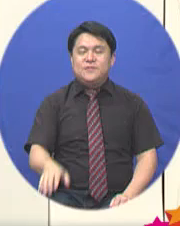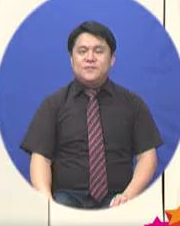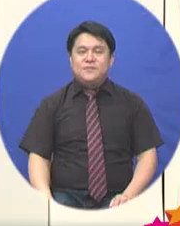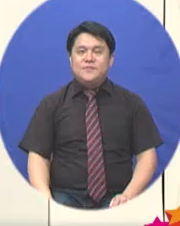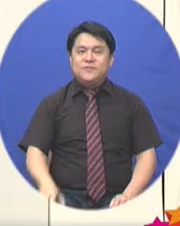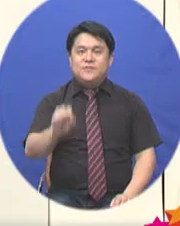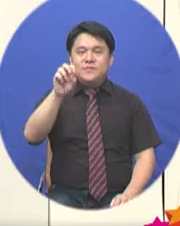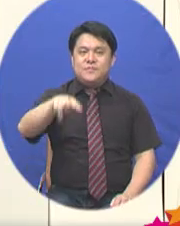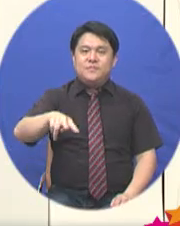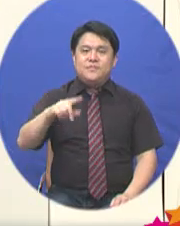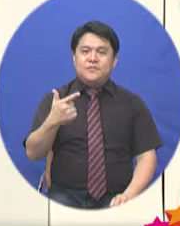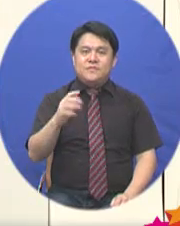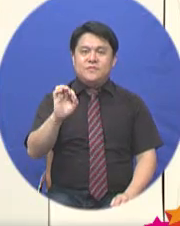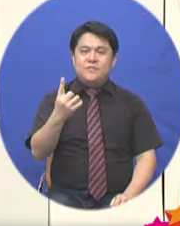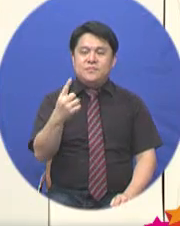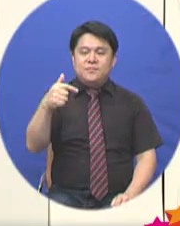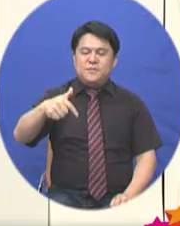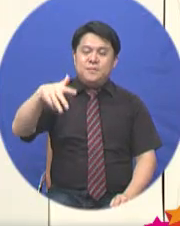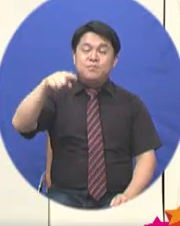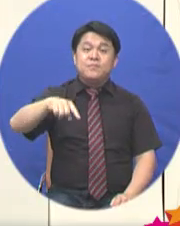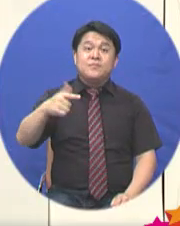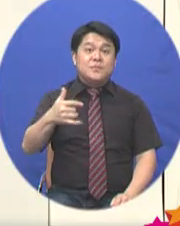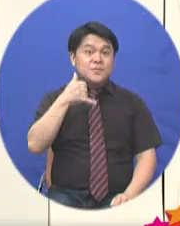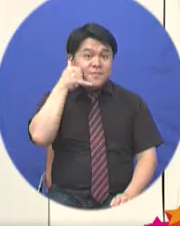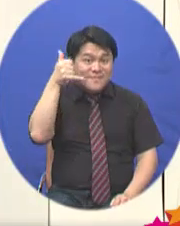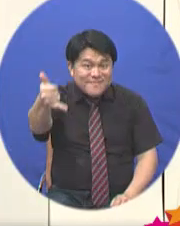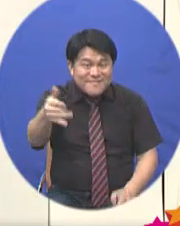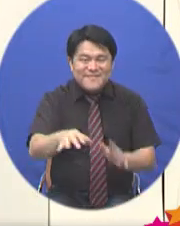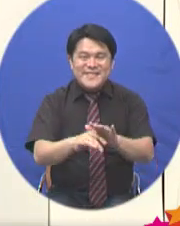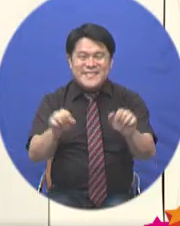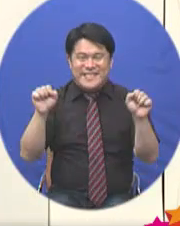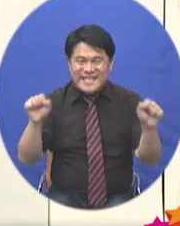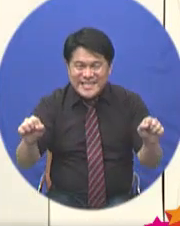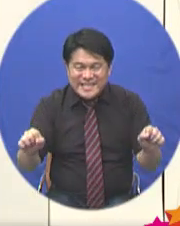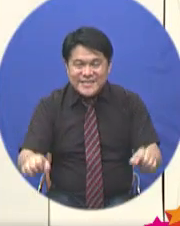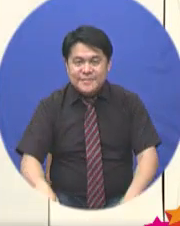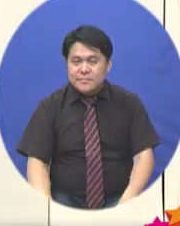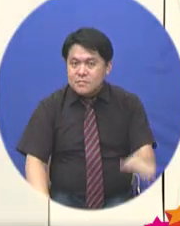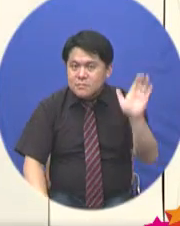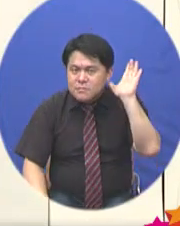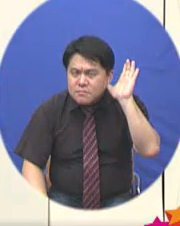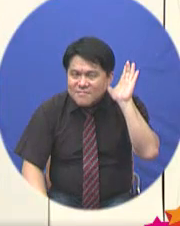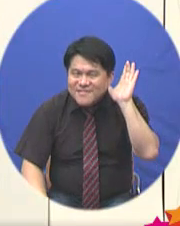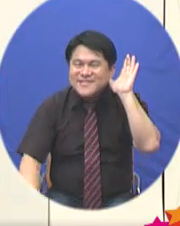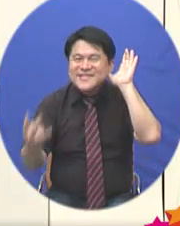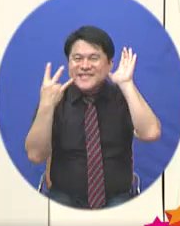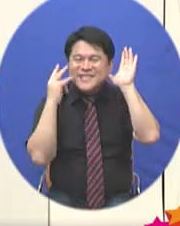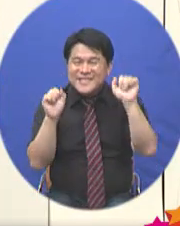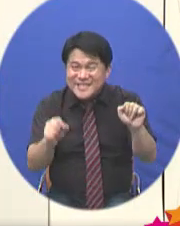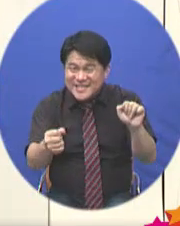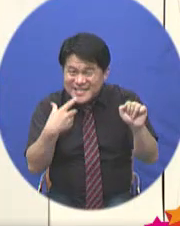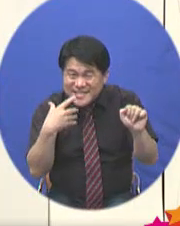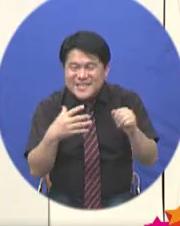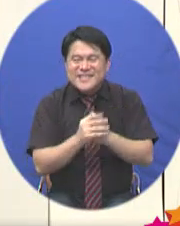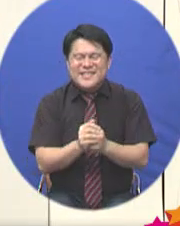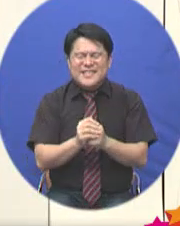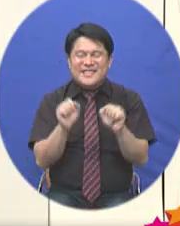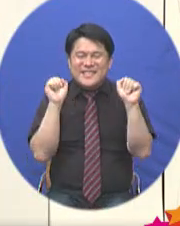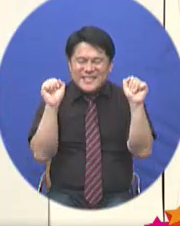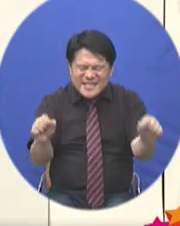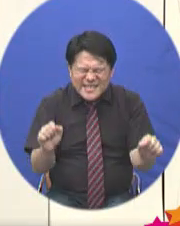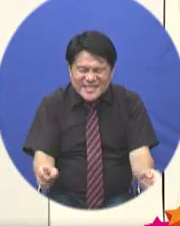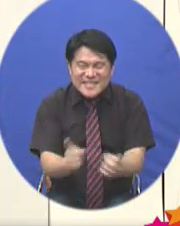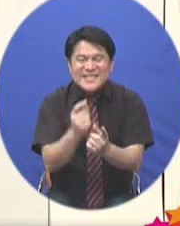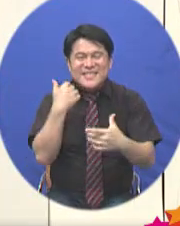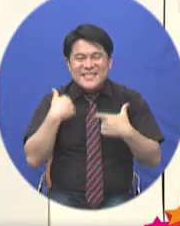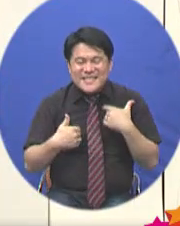네, 윤옥춘님 연결하겠습니다. 안녕하세요. 네, 안녕하세요. 아유, 반갑습니다.